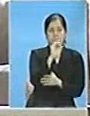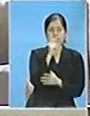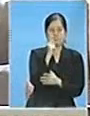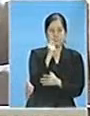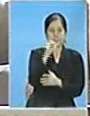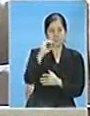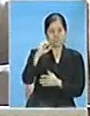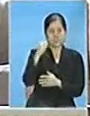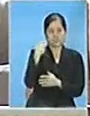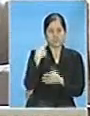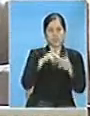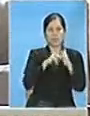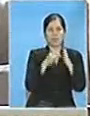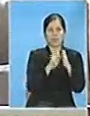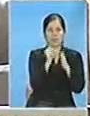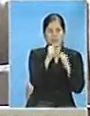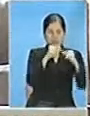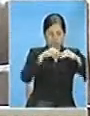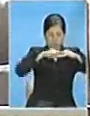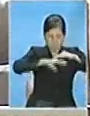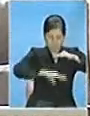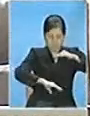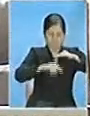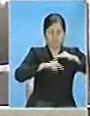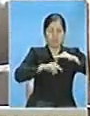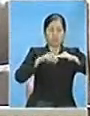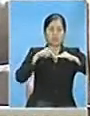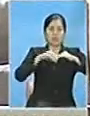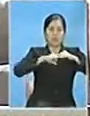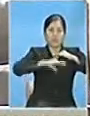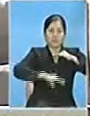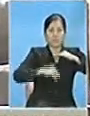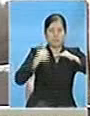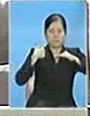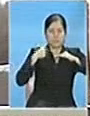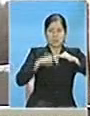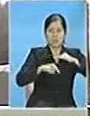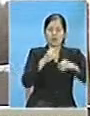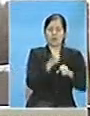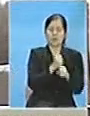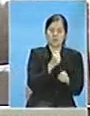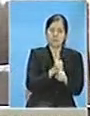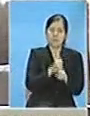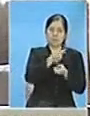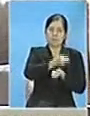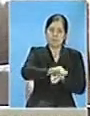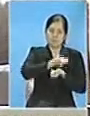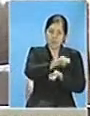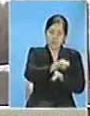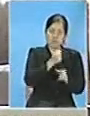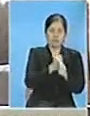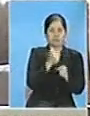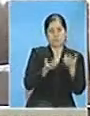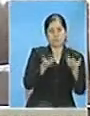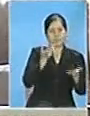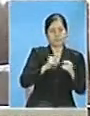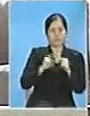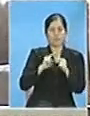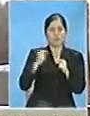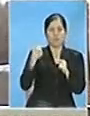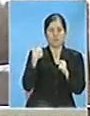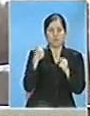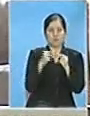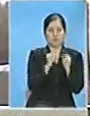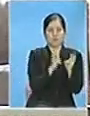ะครับก็คือที่ต่ำนะครับที่เขารีเคลมนะครับเอามาให้ทำเกษตรกรรมหรือเอามาอยู่นะครับวิธีรีเคลมก็ทำเขื่อนโดยร